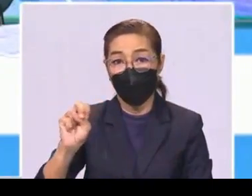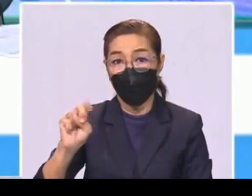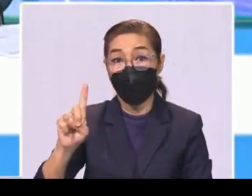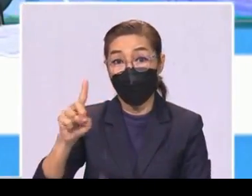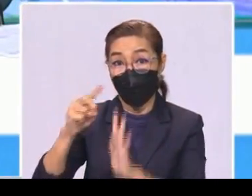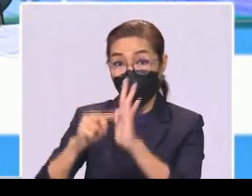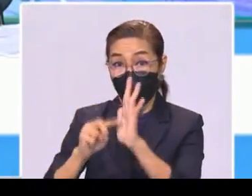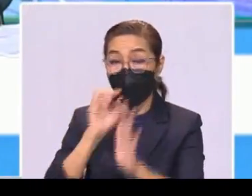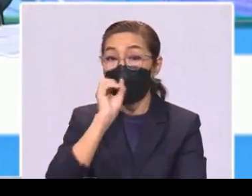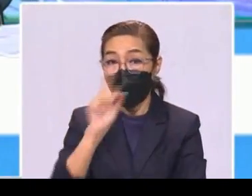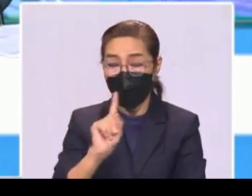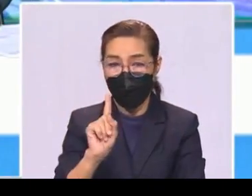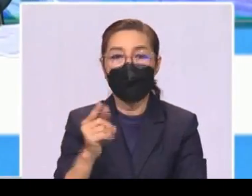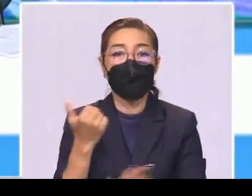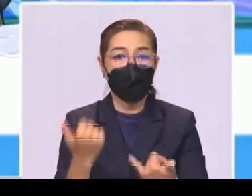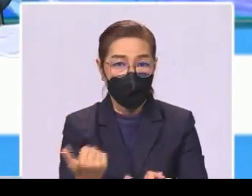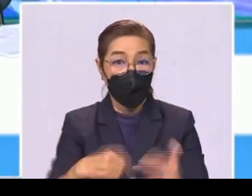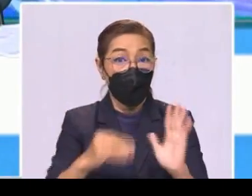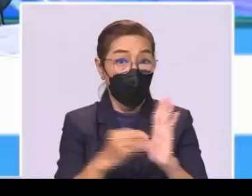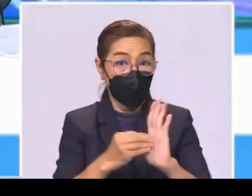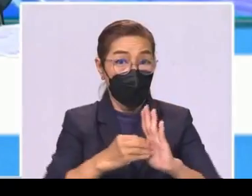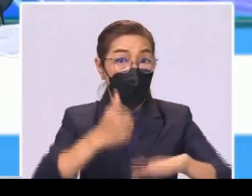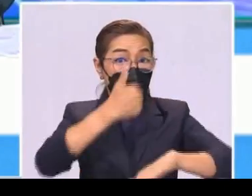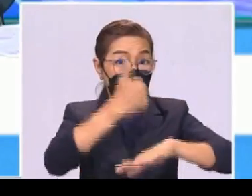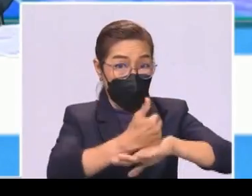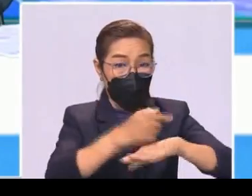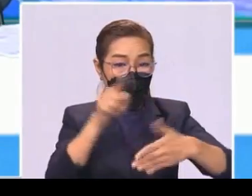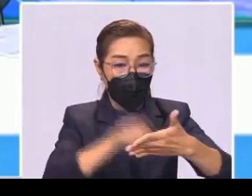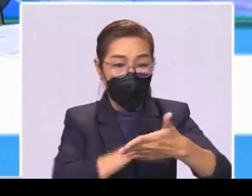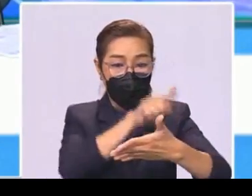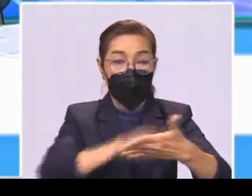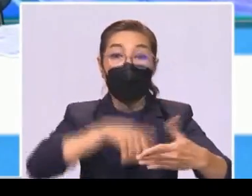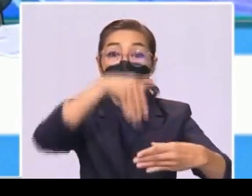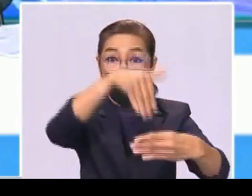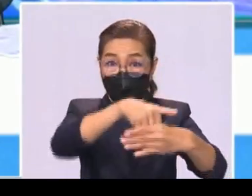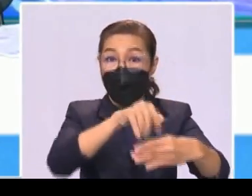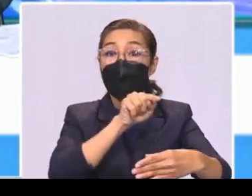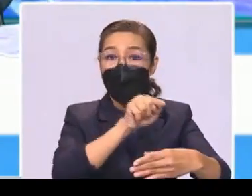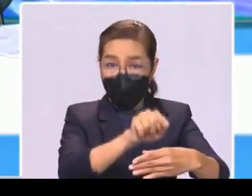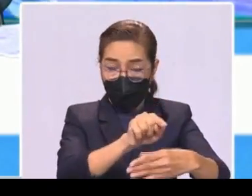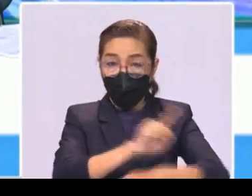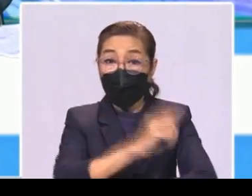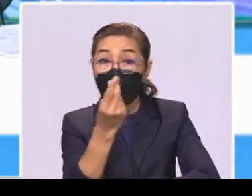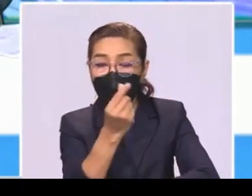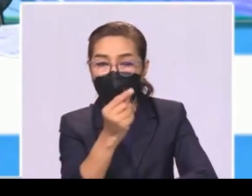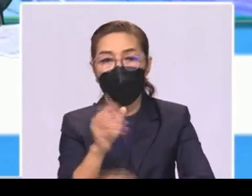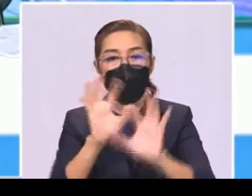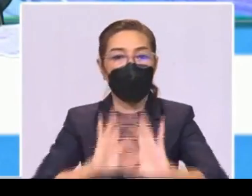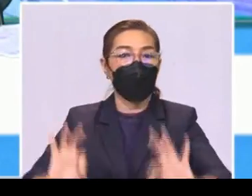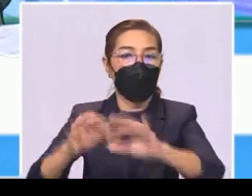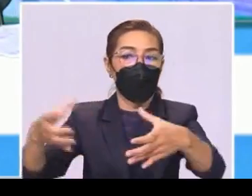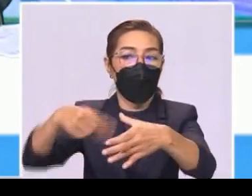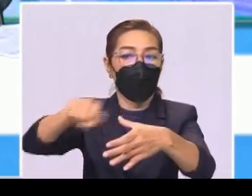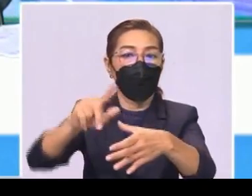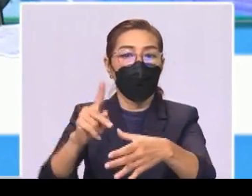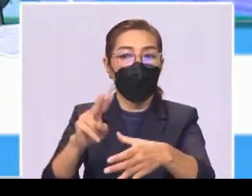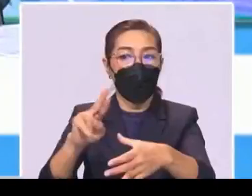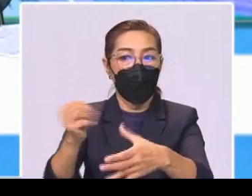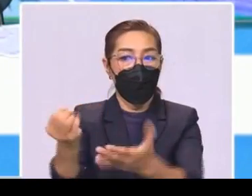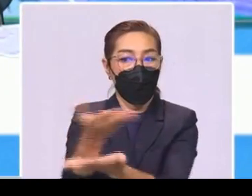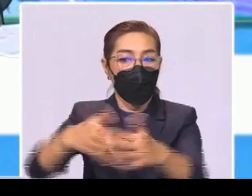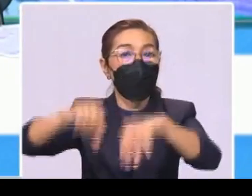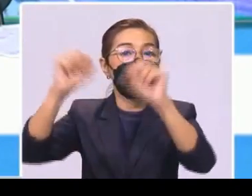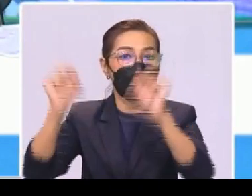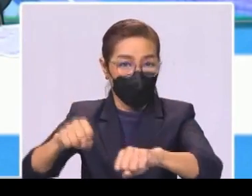ว่าการจัดการเลือกตั้งผู้ว่ากทมเนี่ยนะครับจะขึ้นอยู่กับครมเห็นสมควรจะมีการเลือก